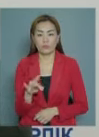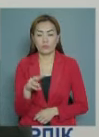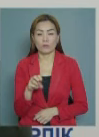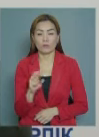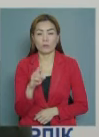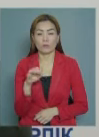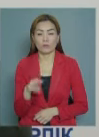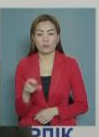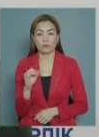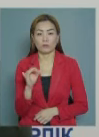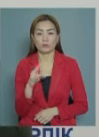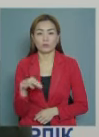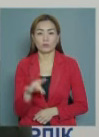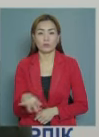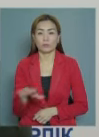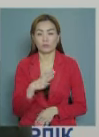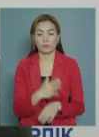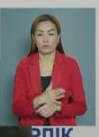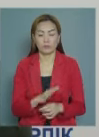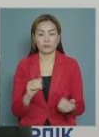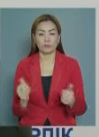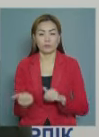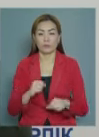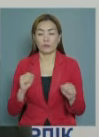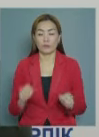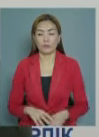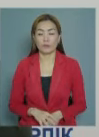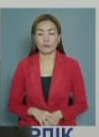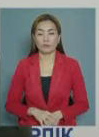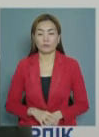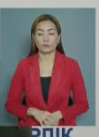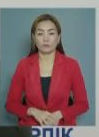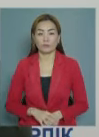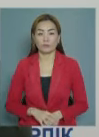Махамбет, Индір аудандарында орындар болады. Жылой,